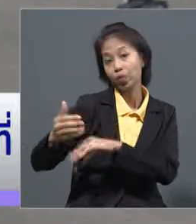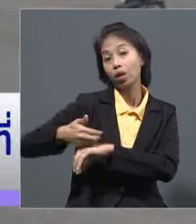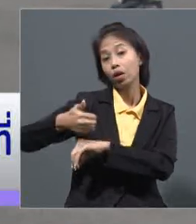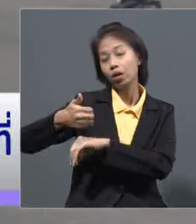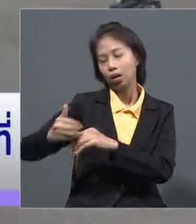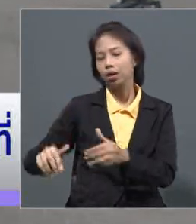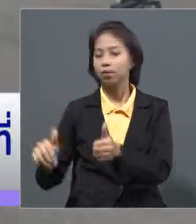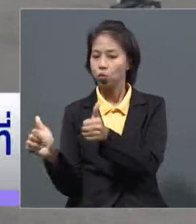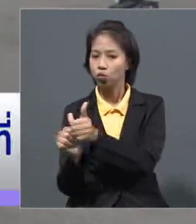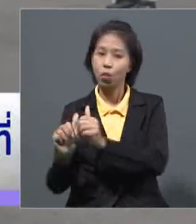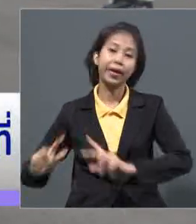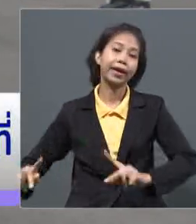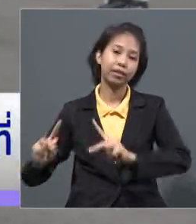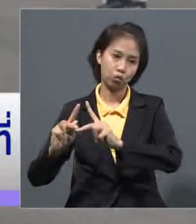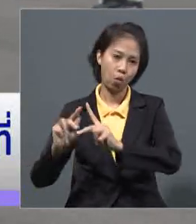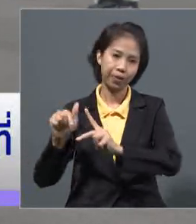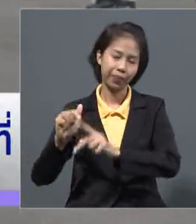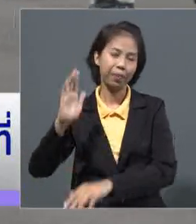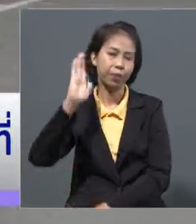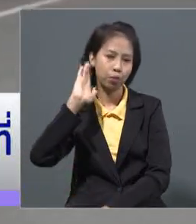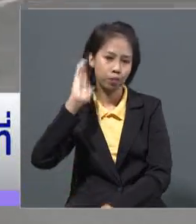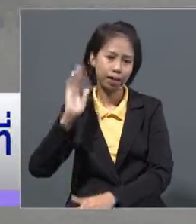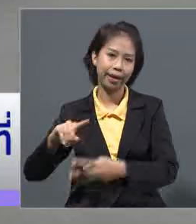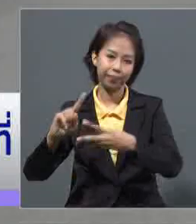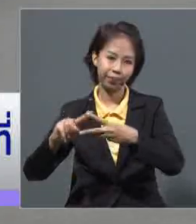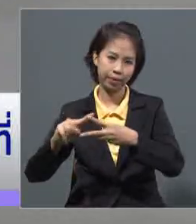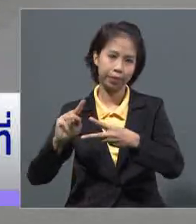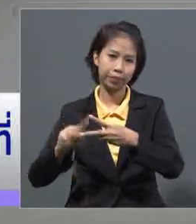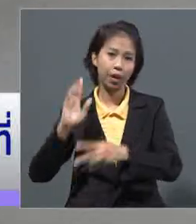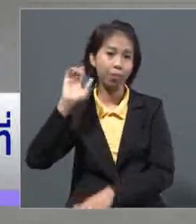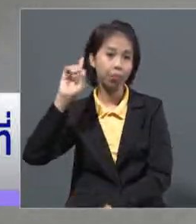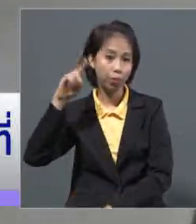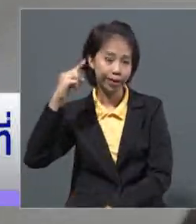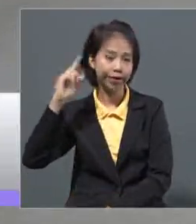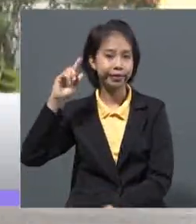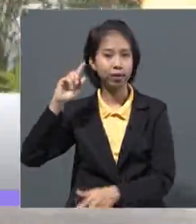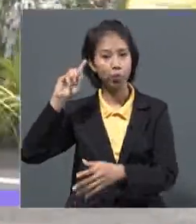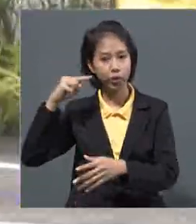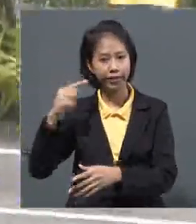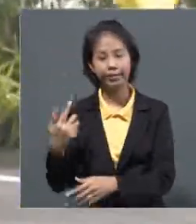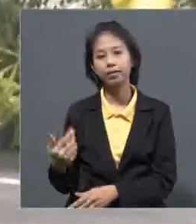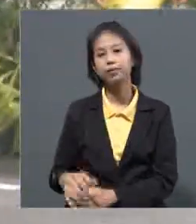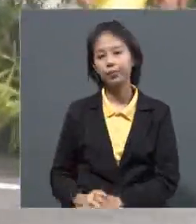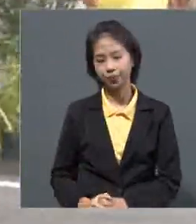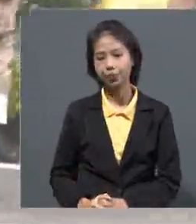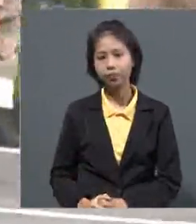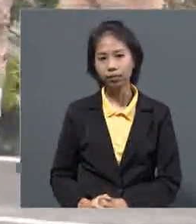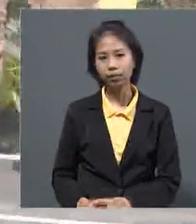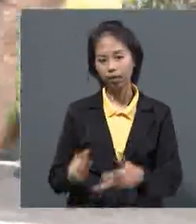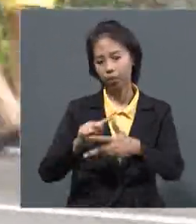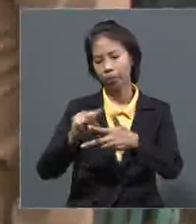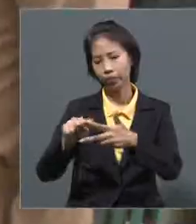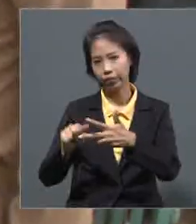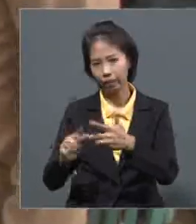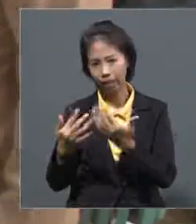ซึ่งประกอบไปด้วยนายทรงศักดิ์ทองศรีนางสาวสบิดาไทยเศรษฐ์แล้วก็นางสาวธีรรัตน์สำเร็จวานิชค่ะก็รับความเคาร